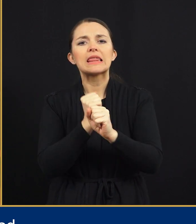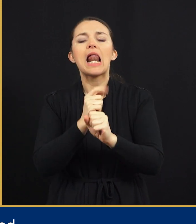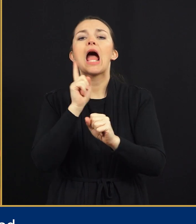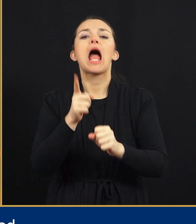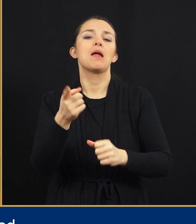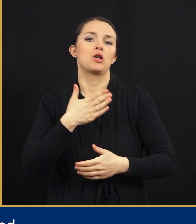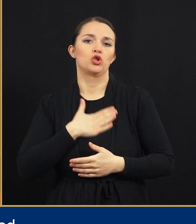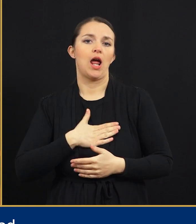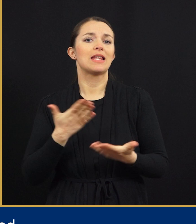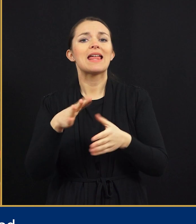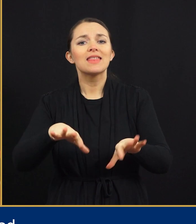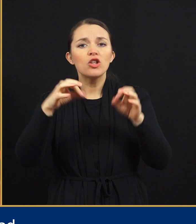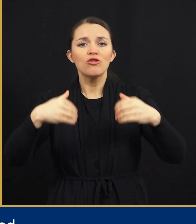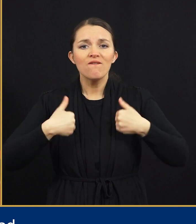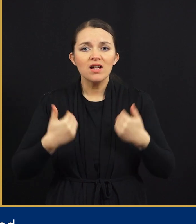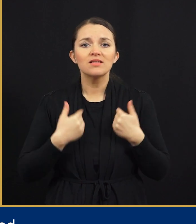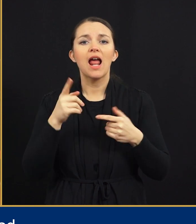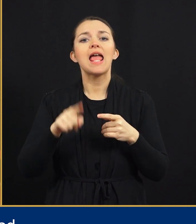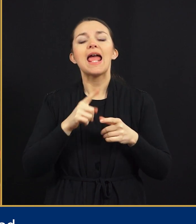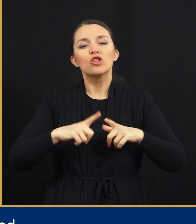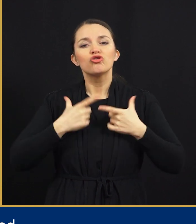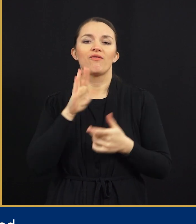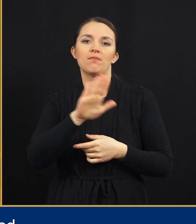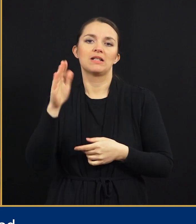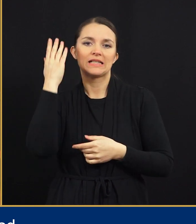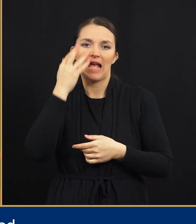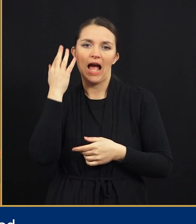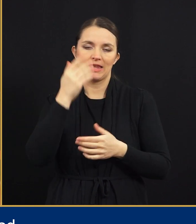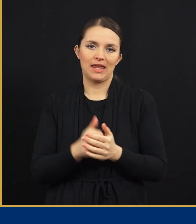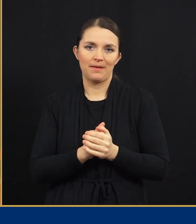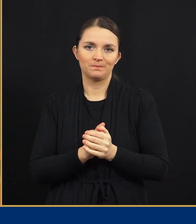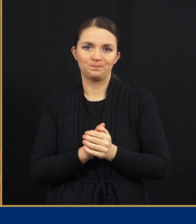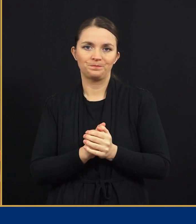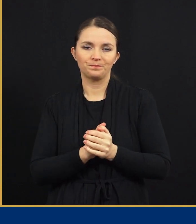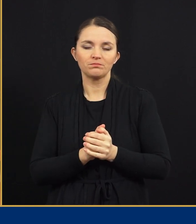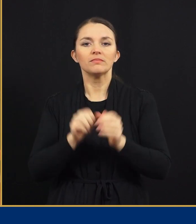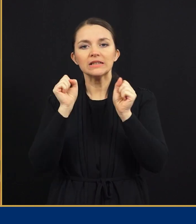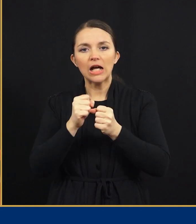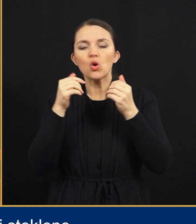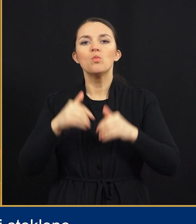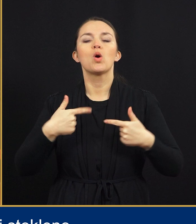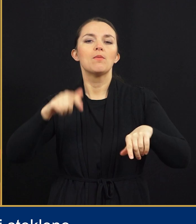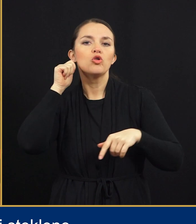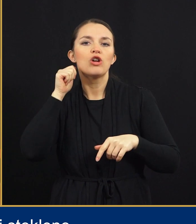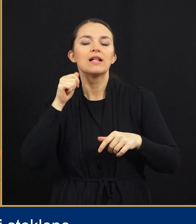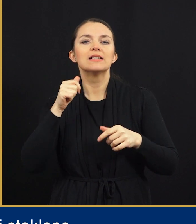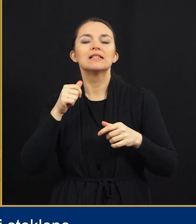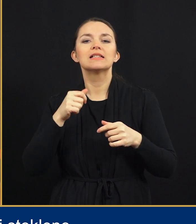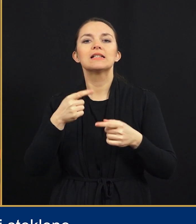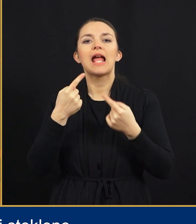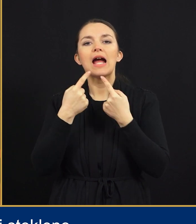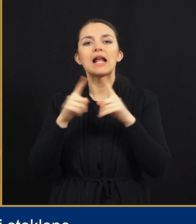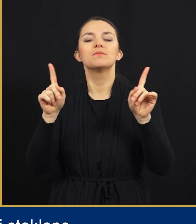rad, kjer najde veselje in izživi svoje sanje. Zato moramo ženske